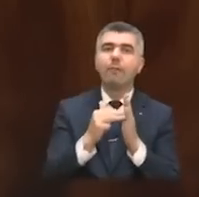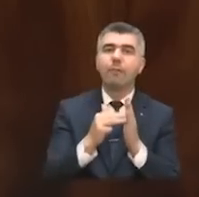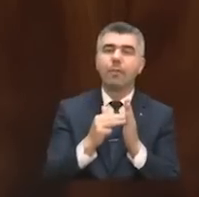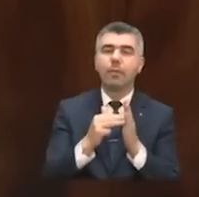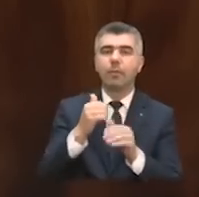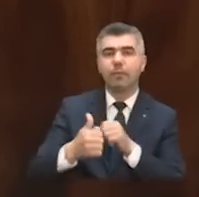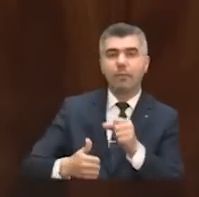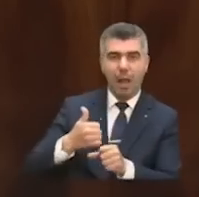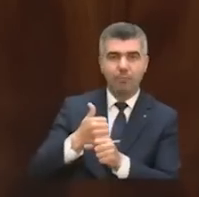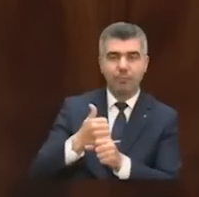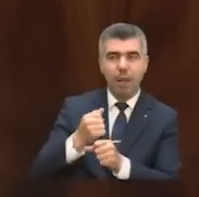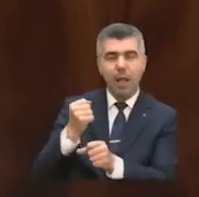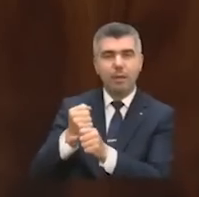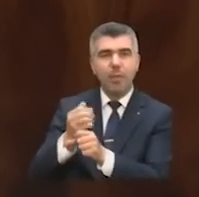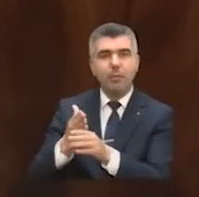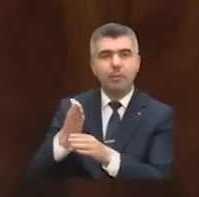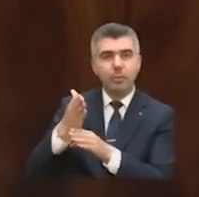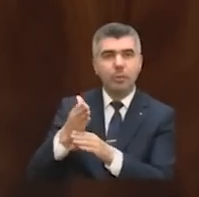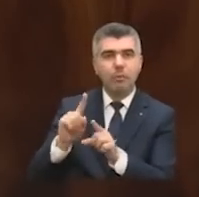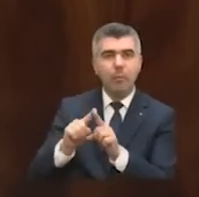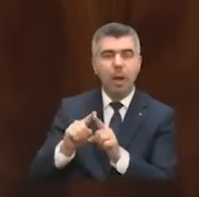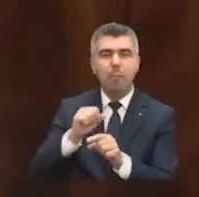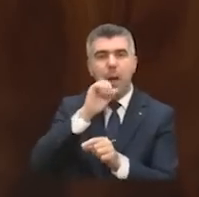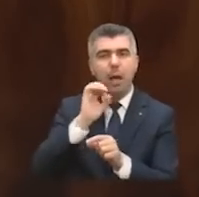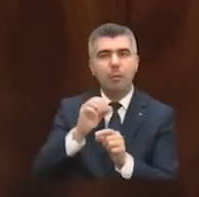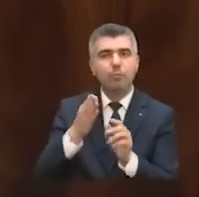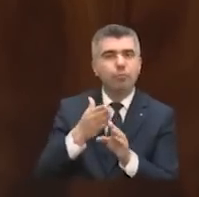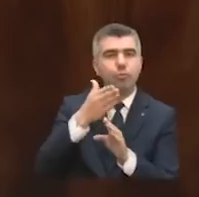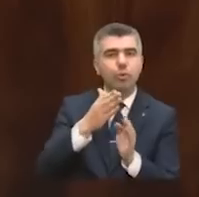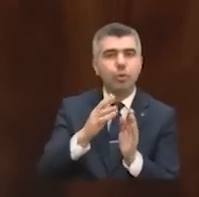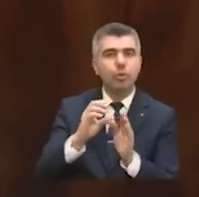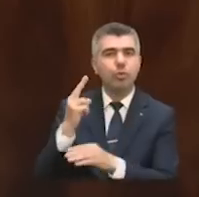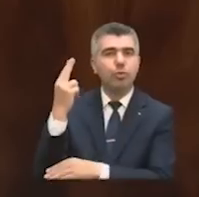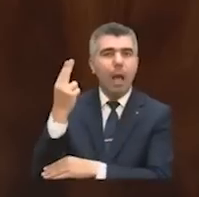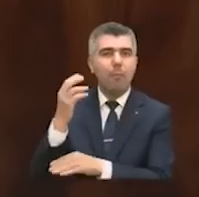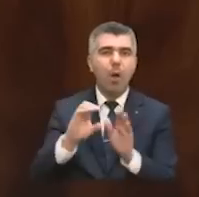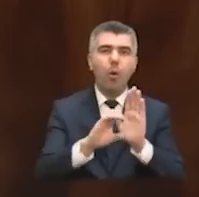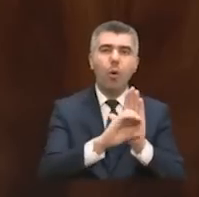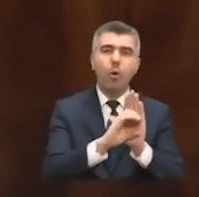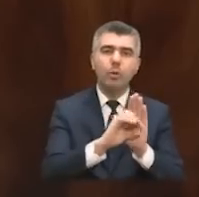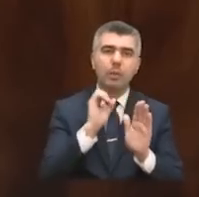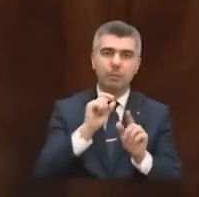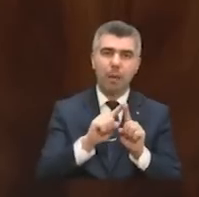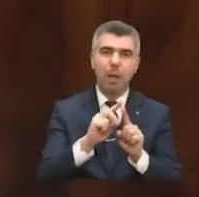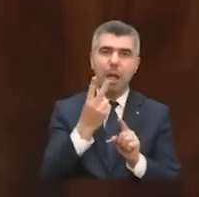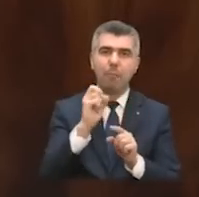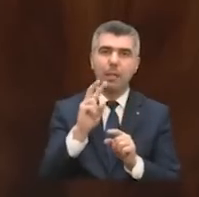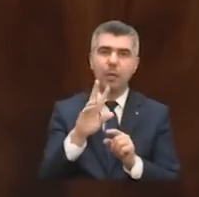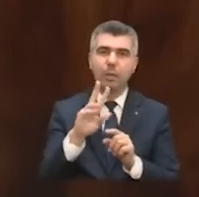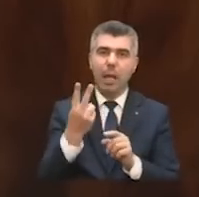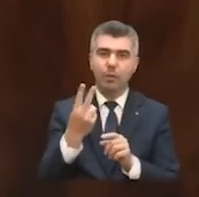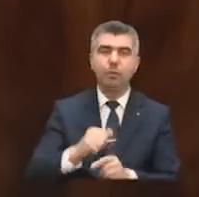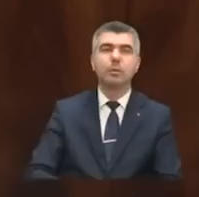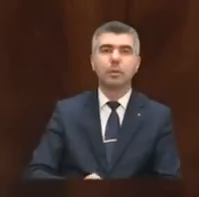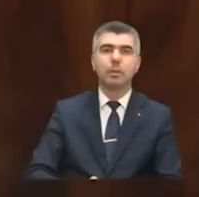بغى يتعلم الكودينغ، ما فيها باس انه غدا بلي غادي يكمل الدراسه ديالو